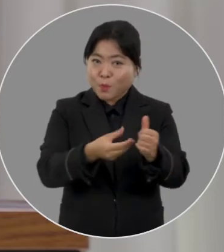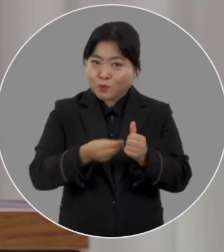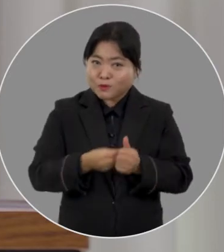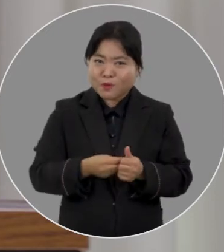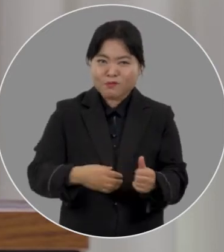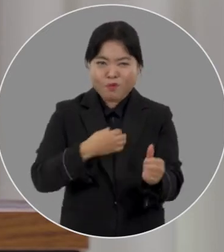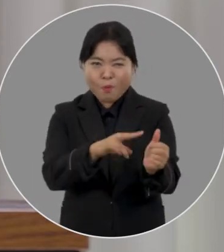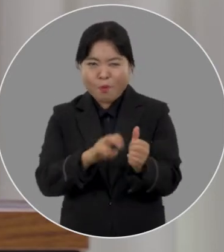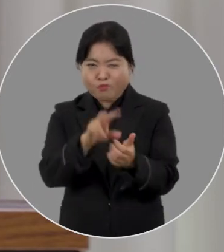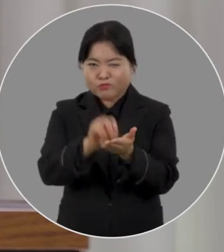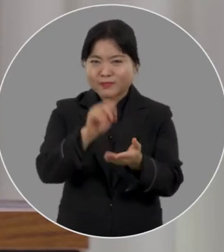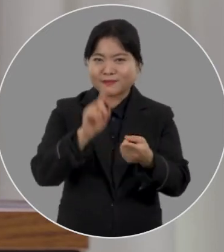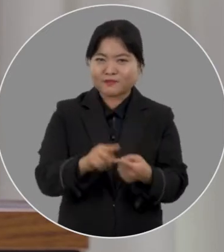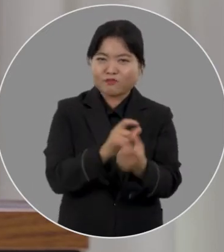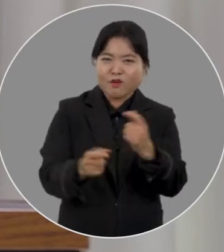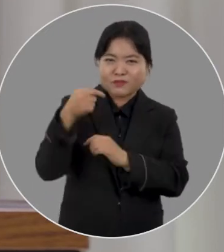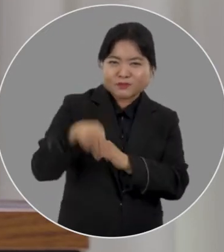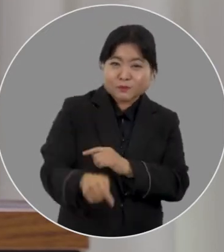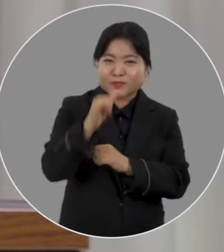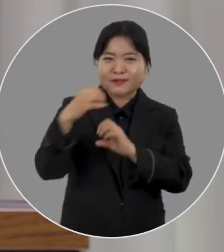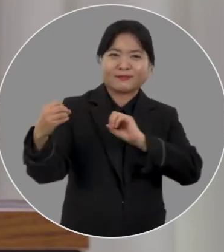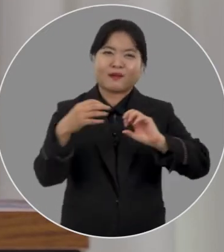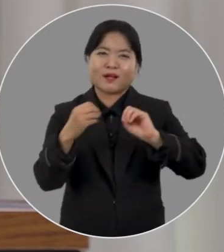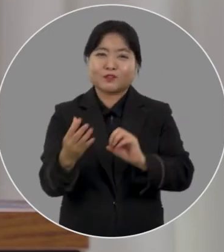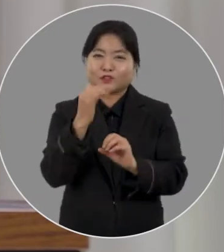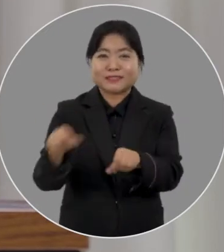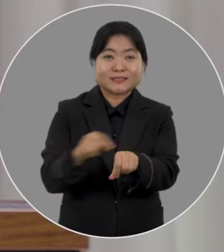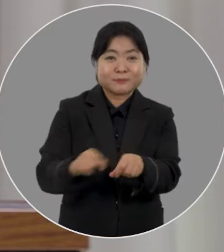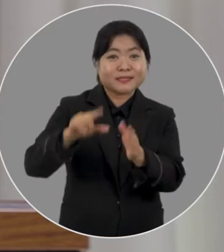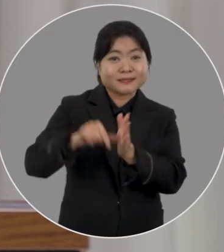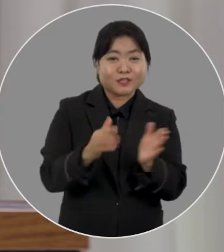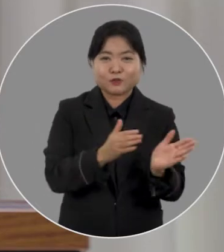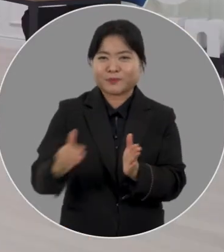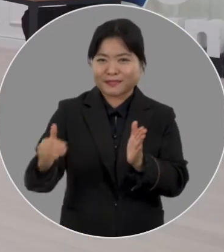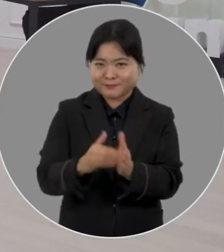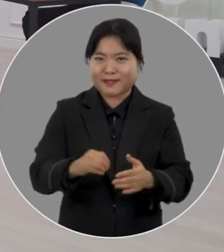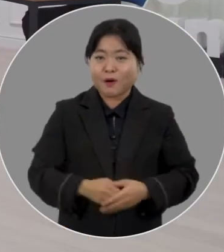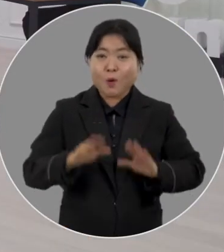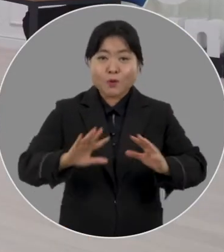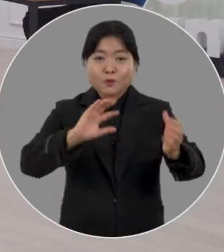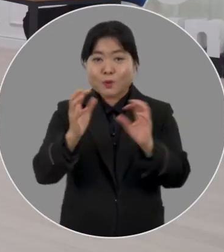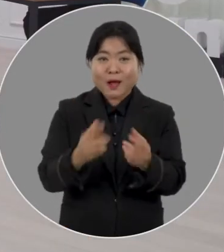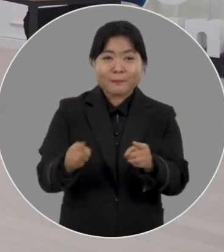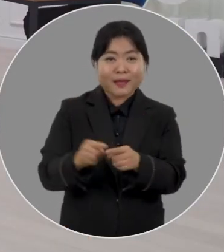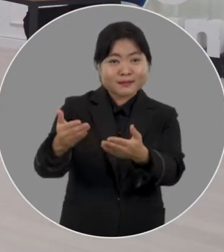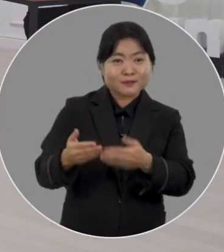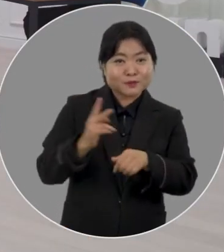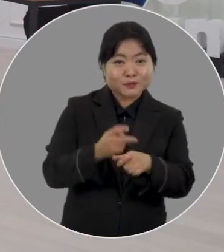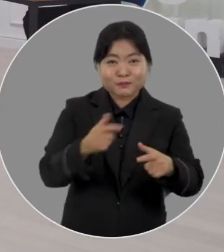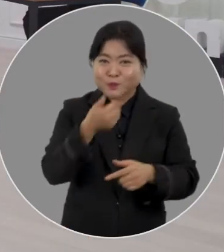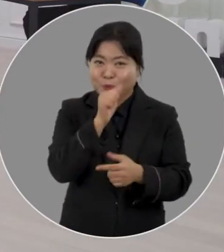이 혐오 문제에 대해서 보다 심도 있게 얘기 나눌 수 있는 그런 특별한 시간으로 준비했습니다. 자, 오늘 토론에 함께하신